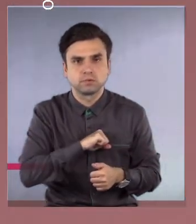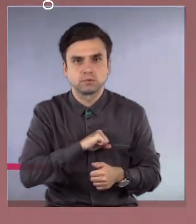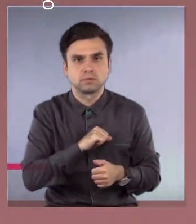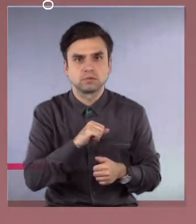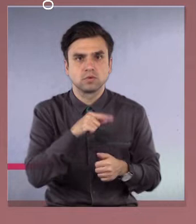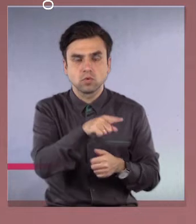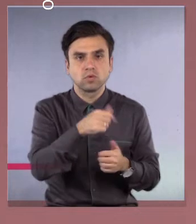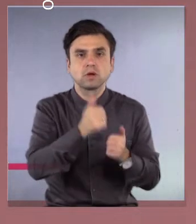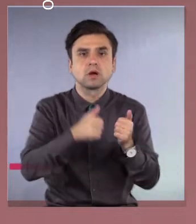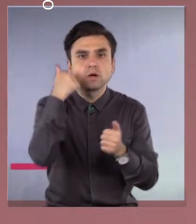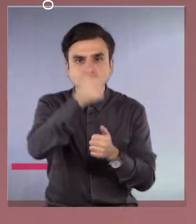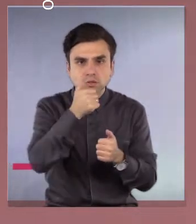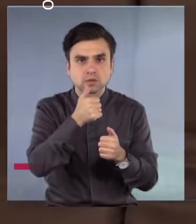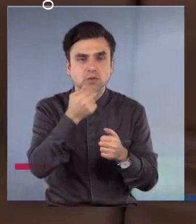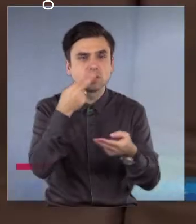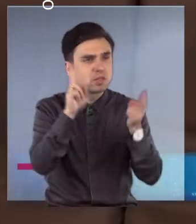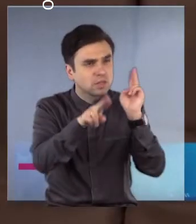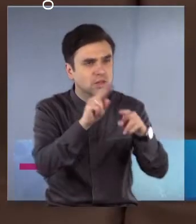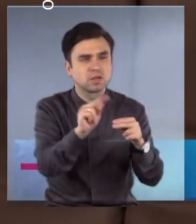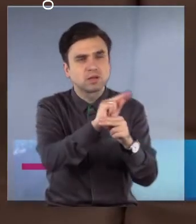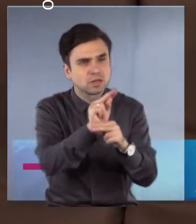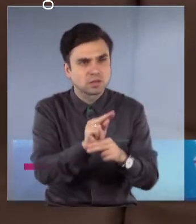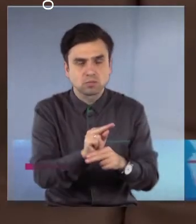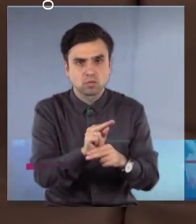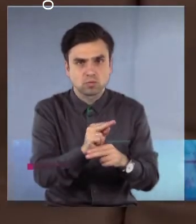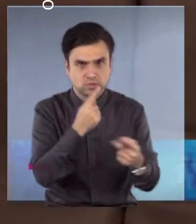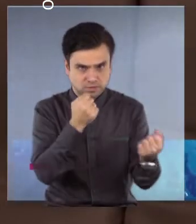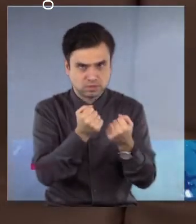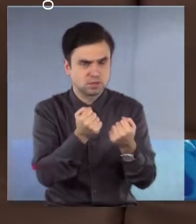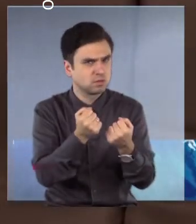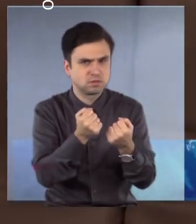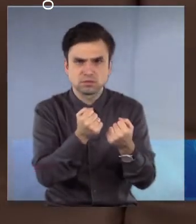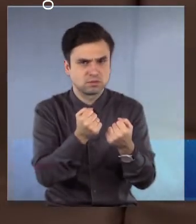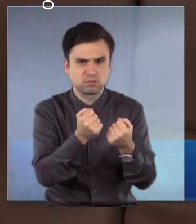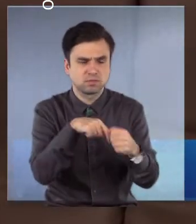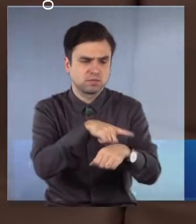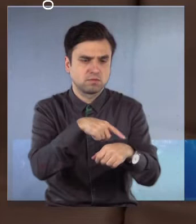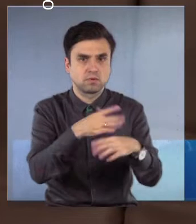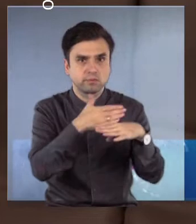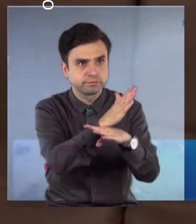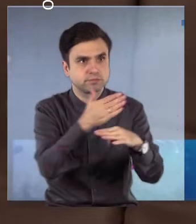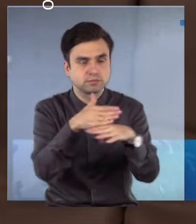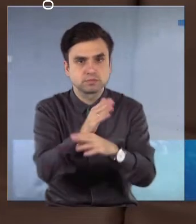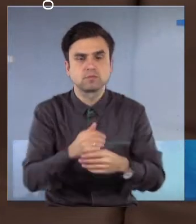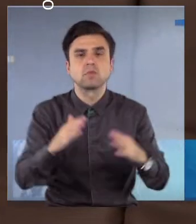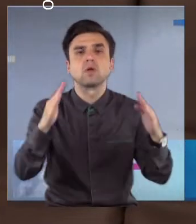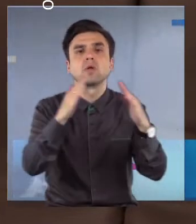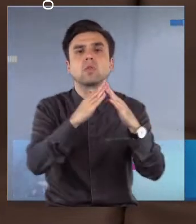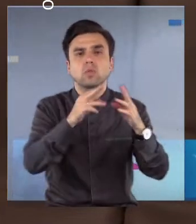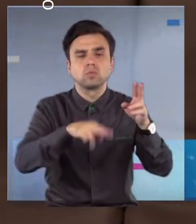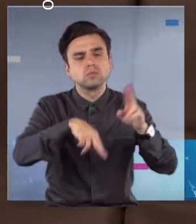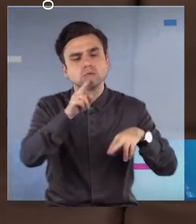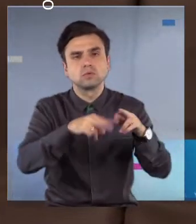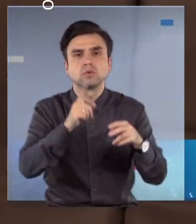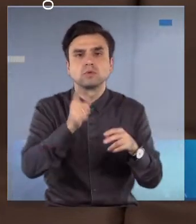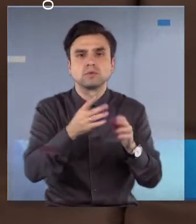силами, але цього вистачає ненадовго. Дом 80-го року, вже ж час, скільки там, майже 40 років.